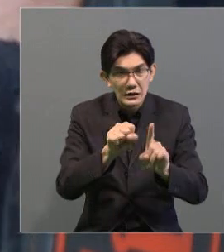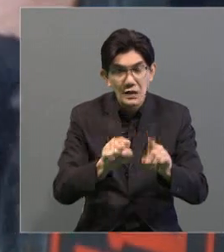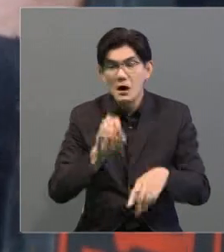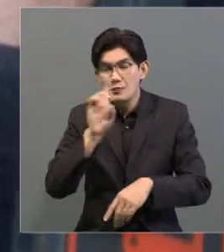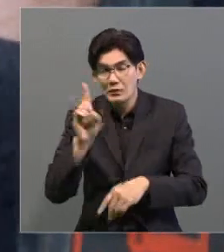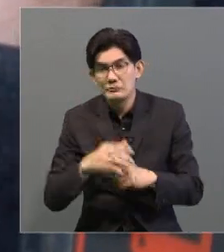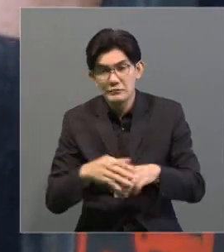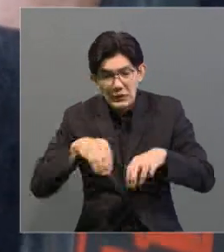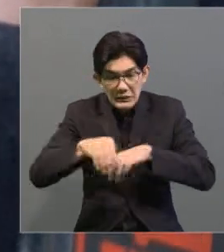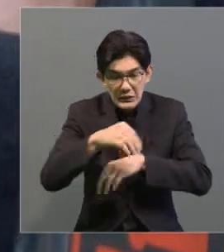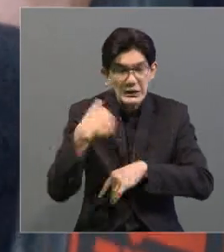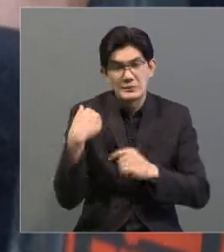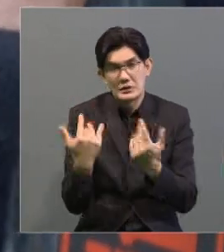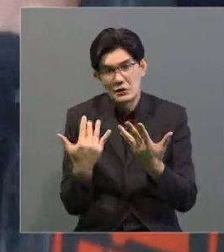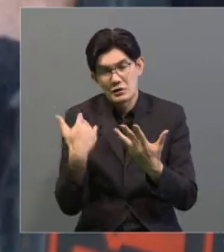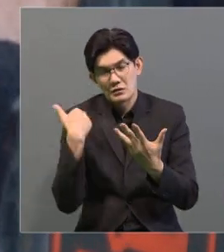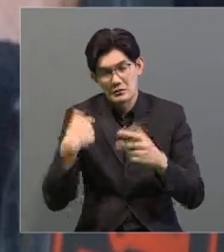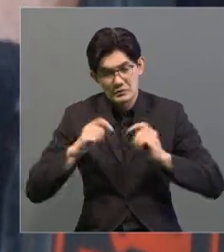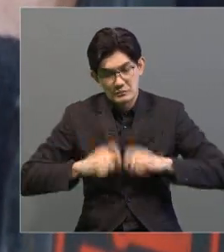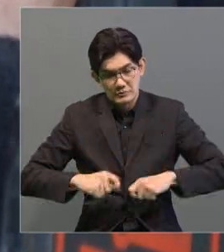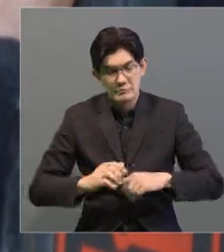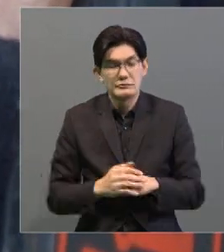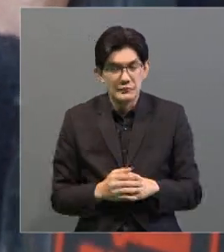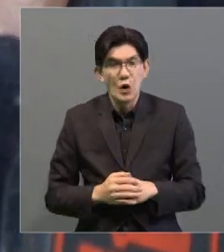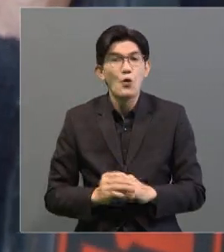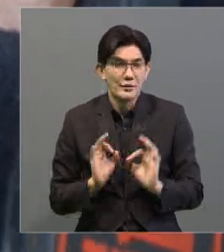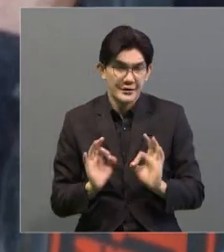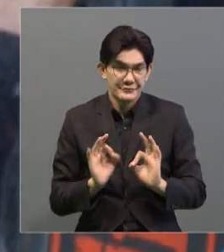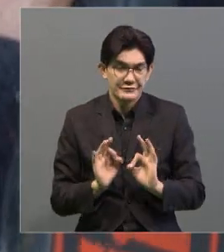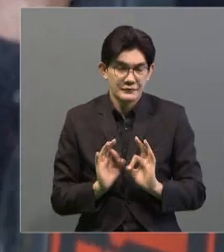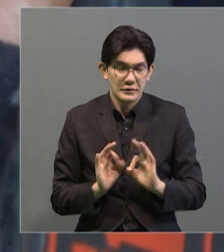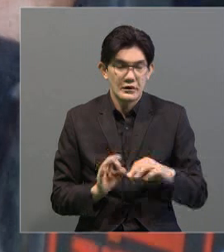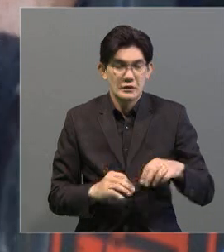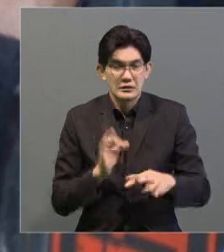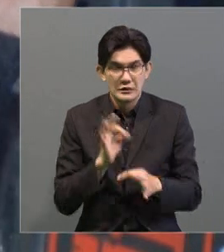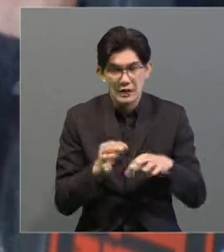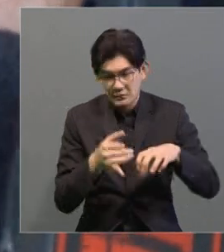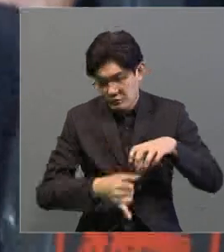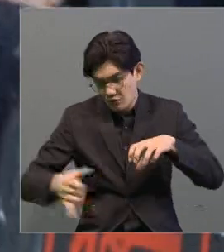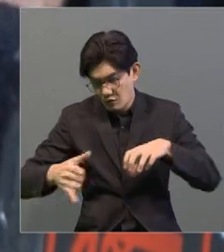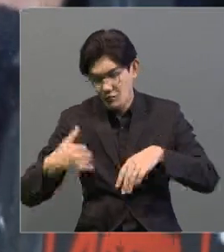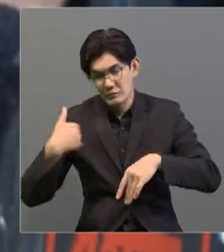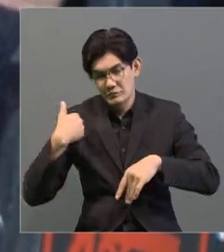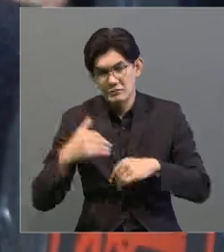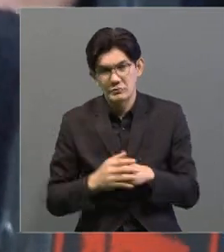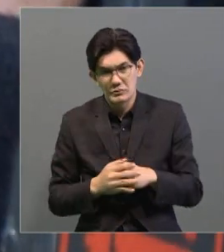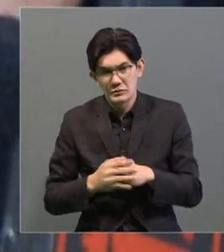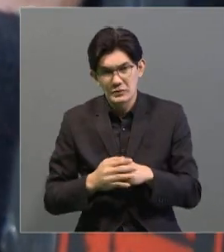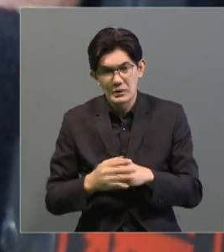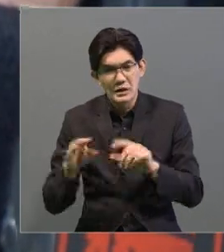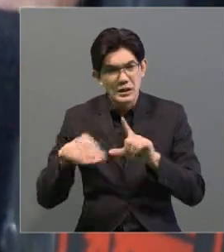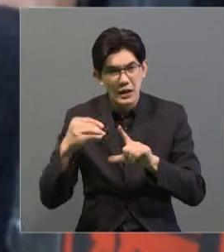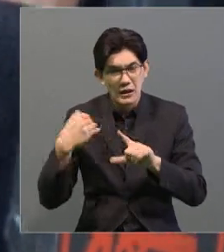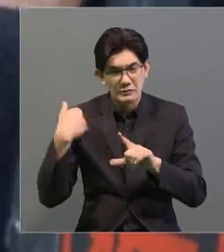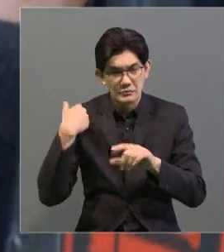ารบอกว่ามีเครือข่ายรออยู่เดี๋ยวรออนุมัติเขาก็เอ๊ะโอเคออกจากธนาคารปั๊บปรากฏว่ามันมีไลน์จากอิ